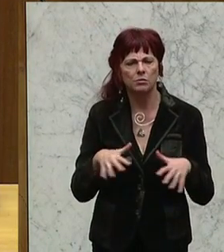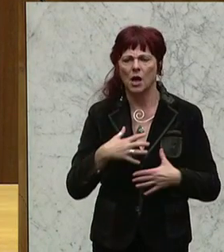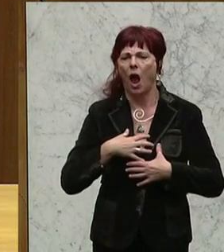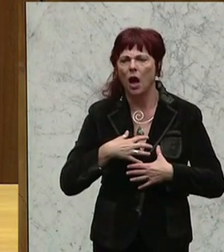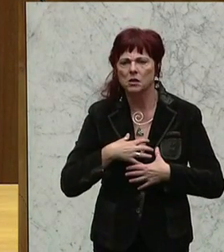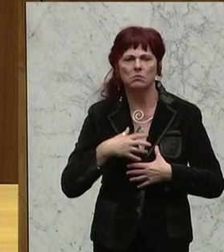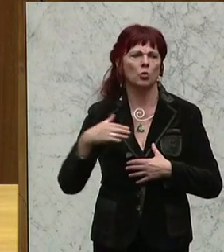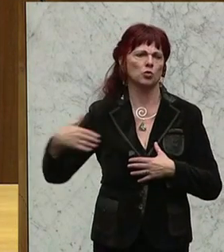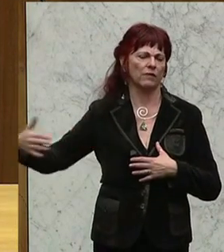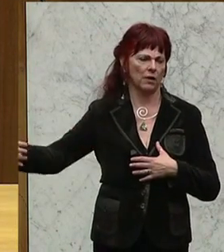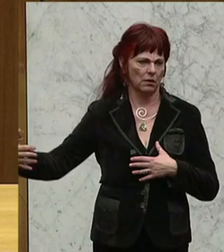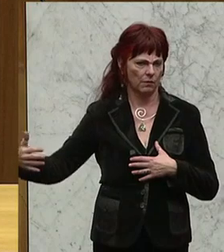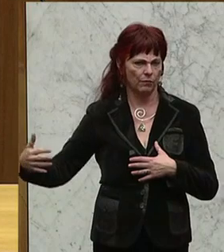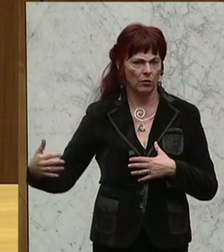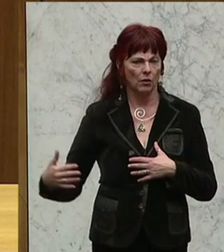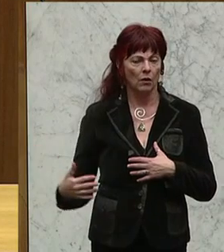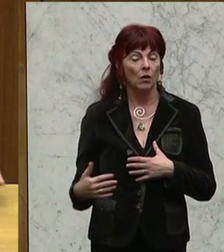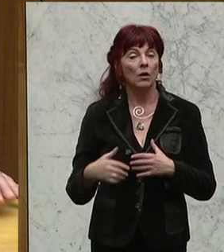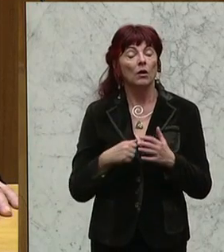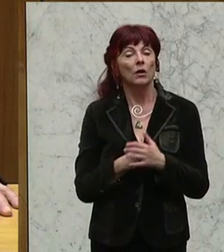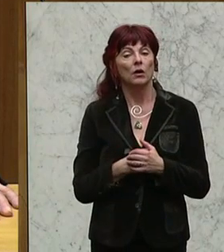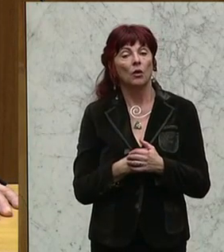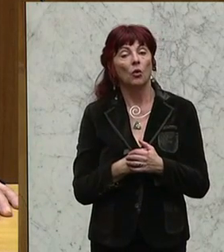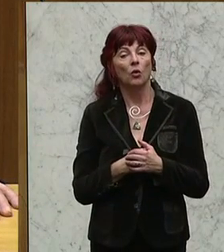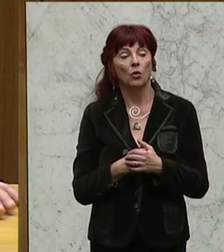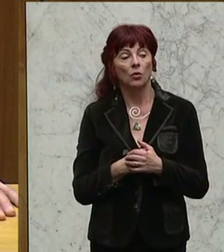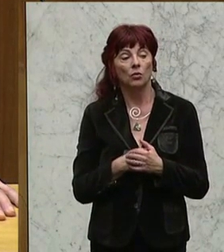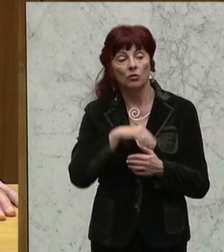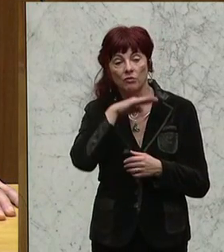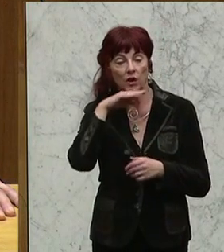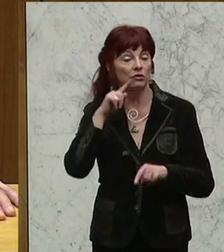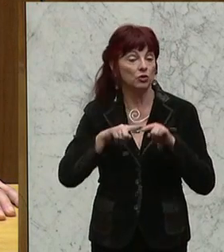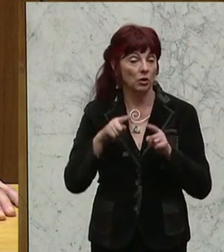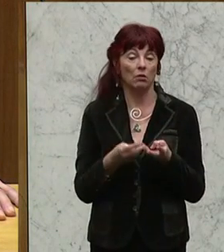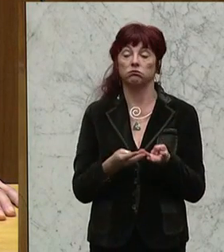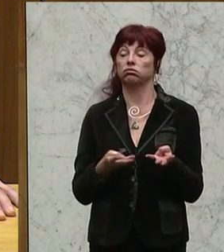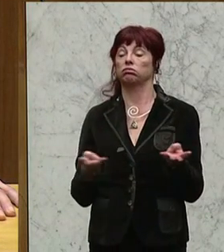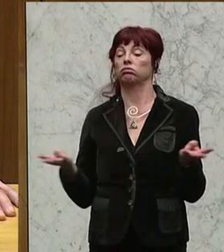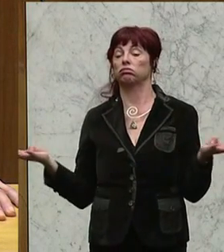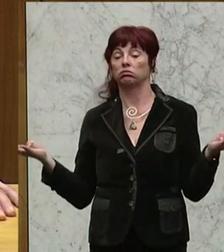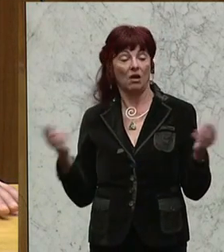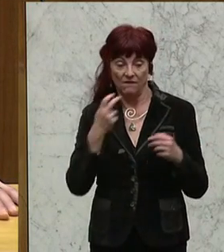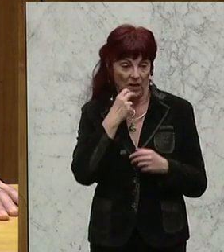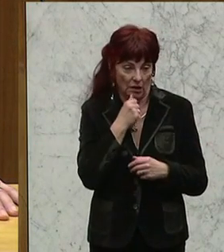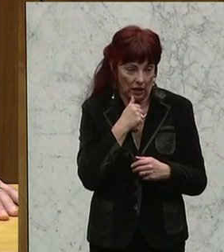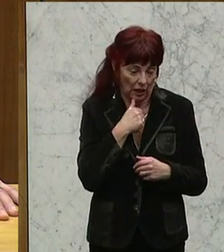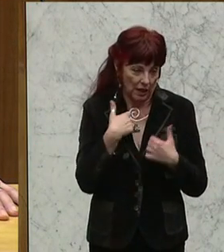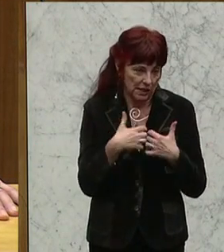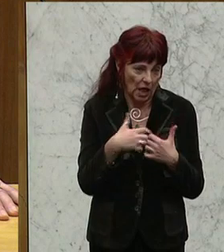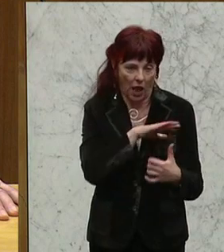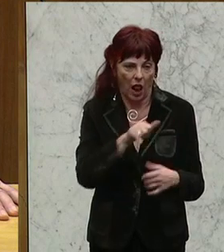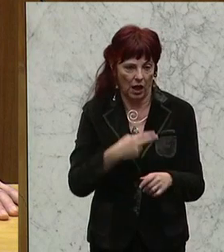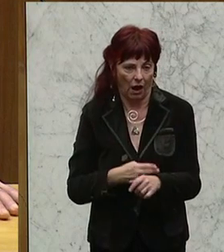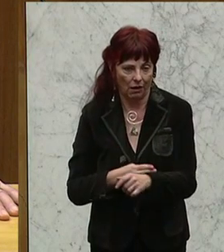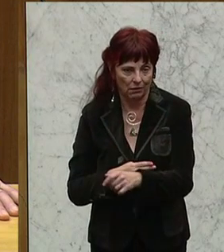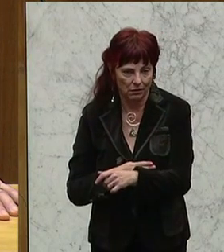etc etc kann in die ganze Kranken Epistel gar nicht aufzählen